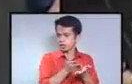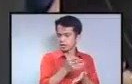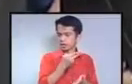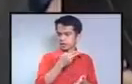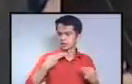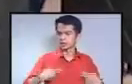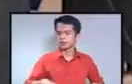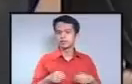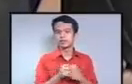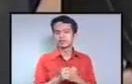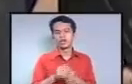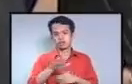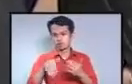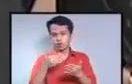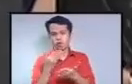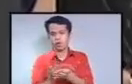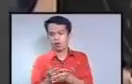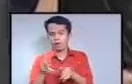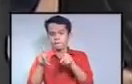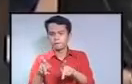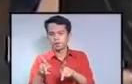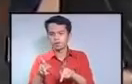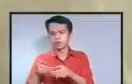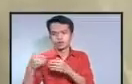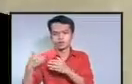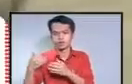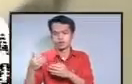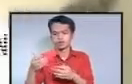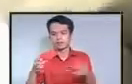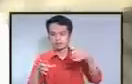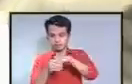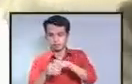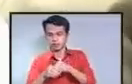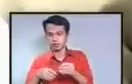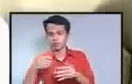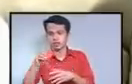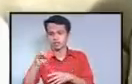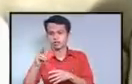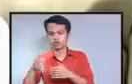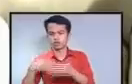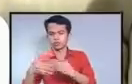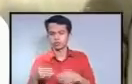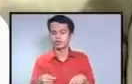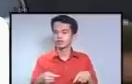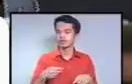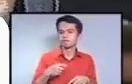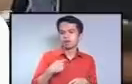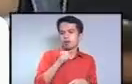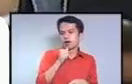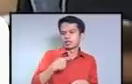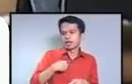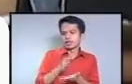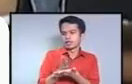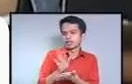is entitled to due process according to our Constitution. Unfortunately, I do not share your thinking.